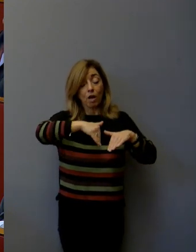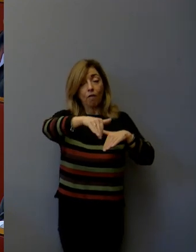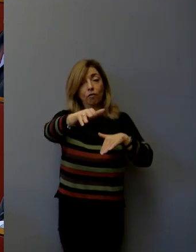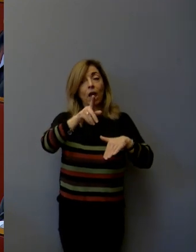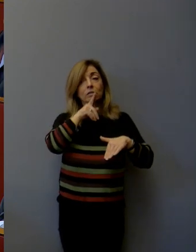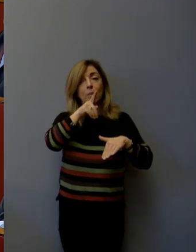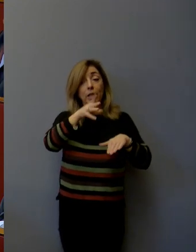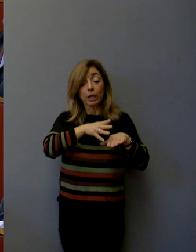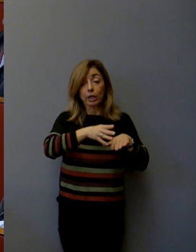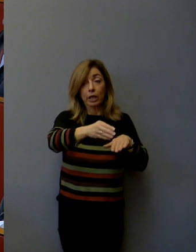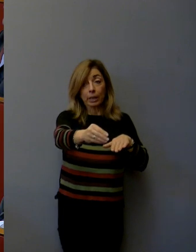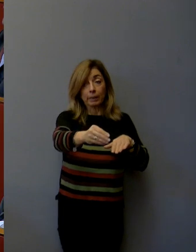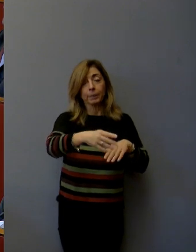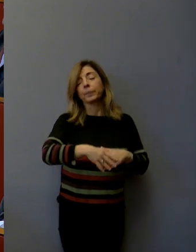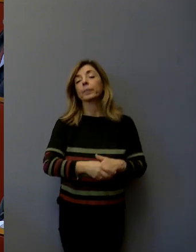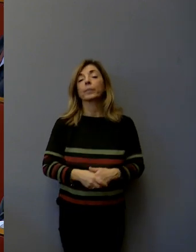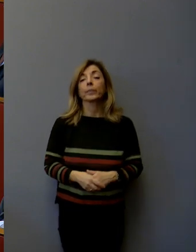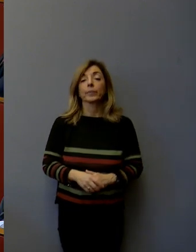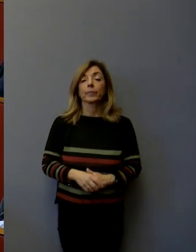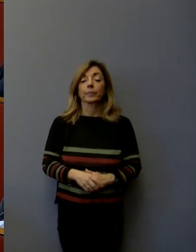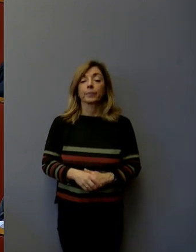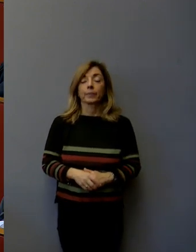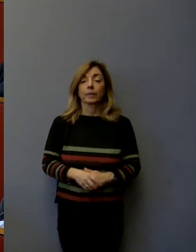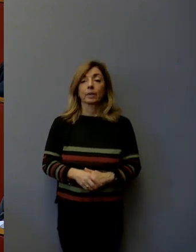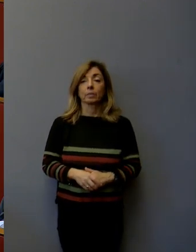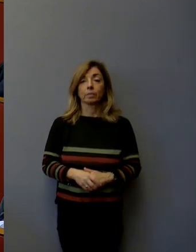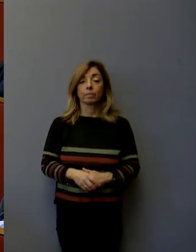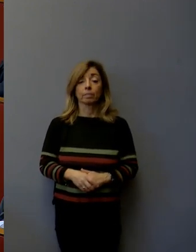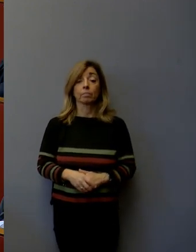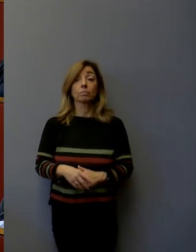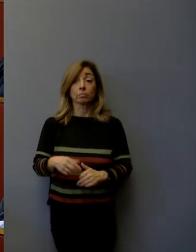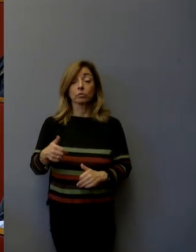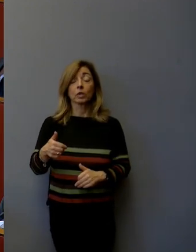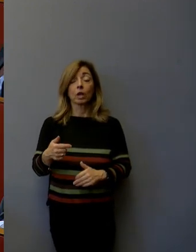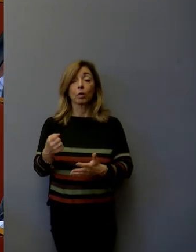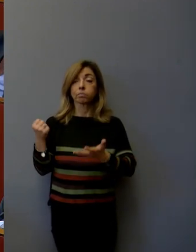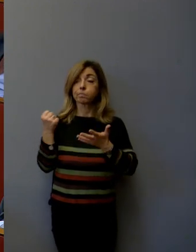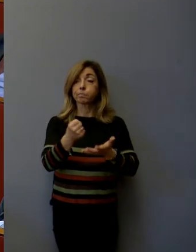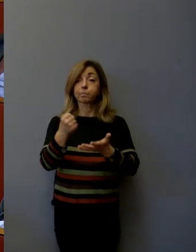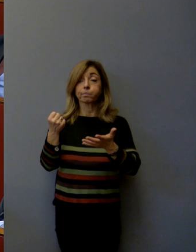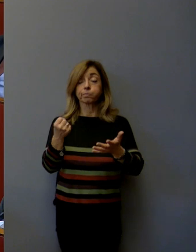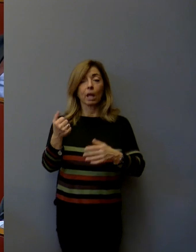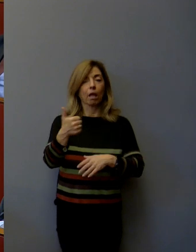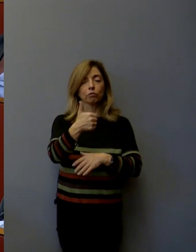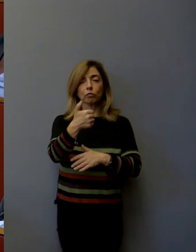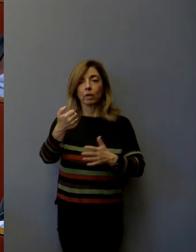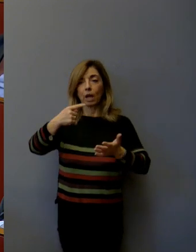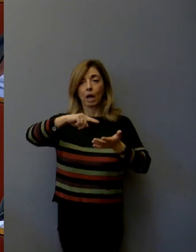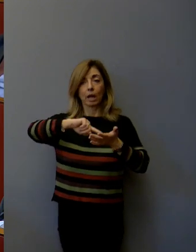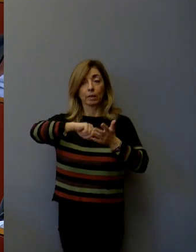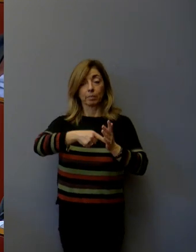ora la centinaia di milioni di euro peraltro su via Sampierdarena